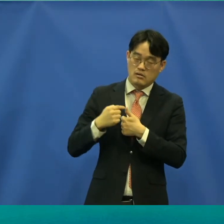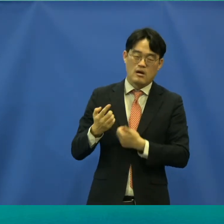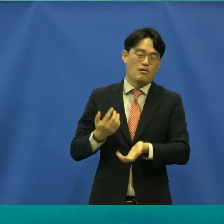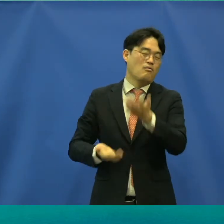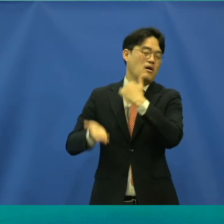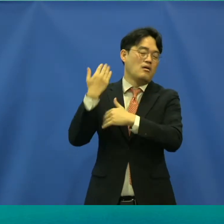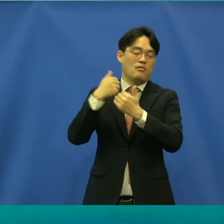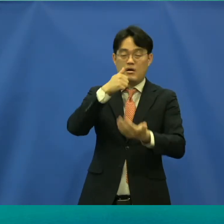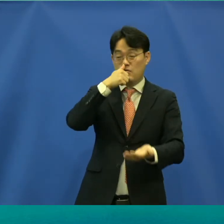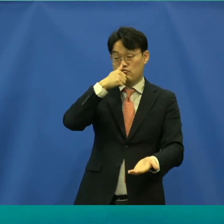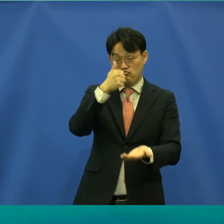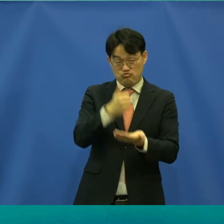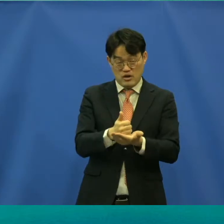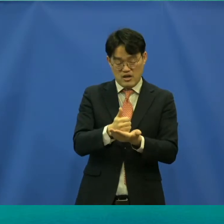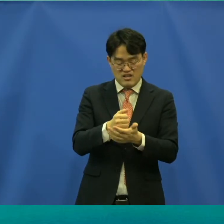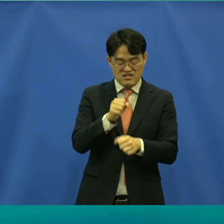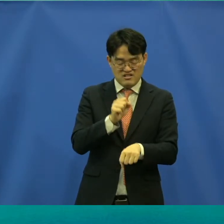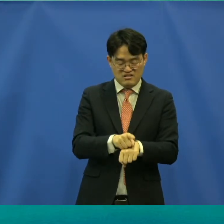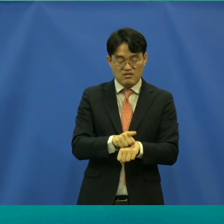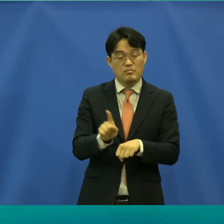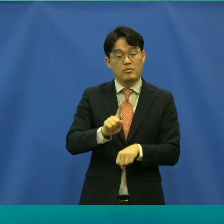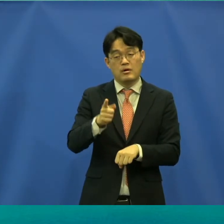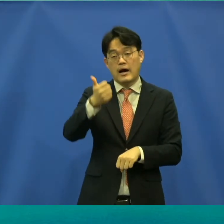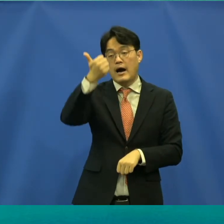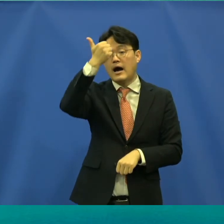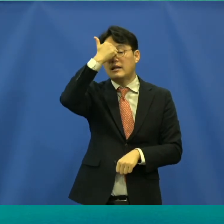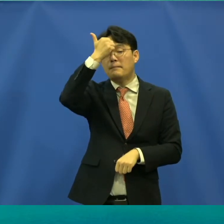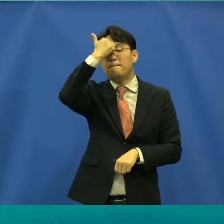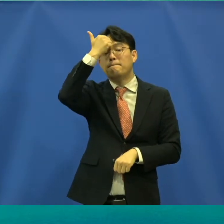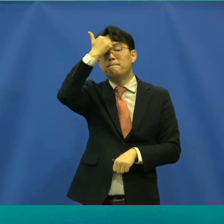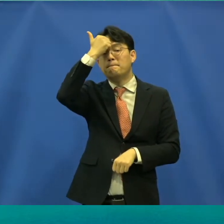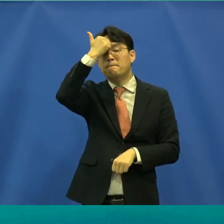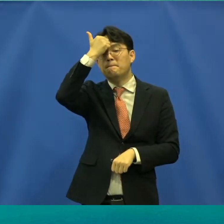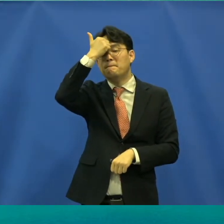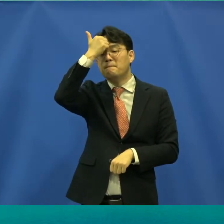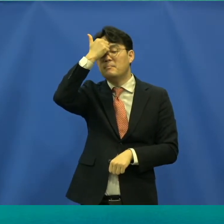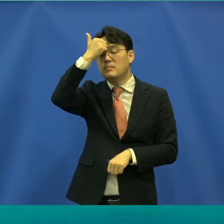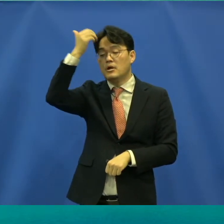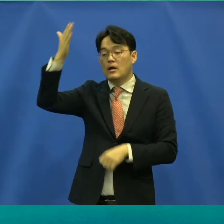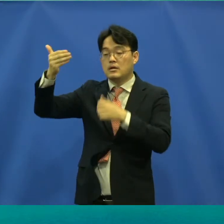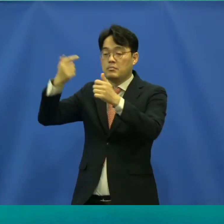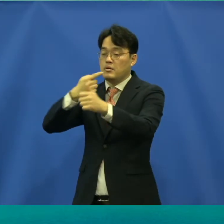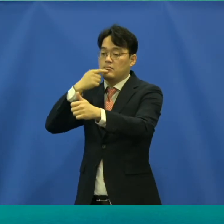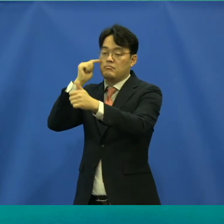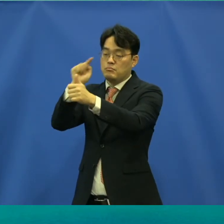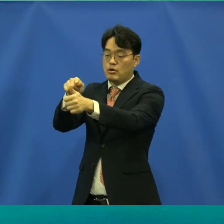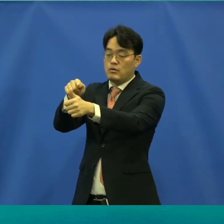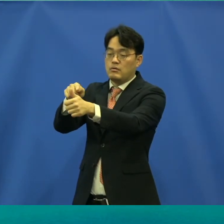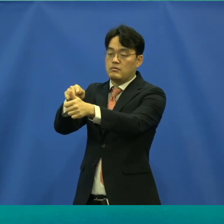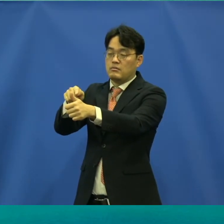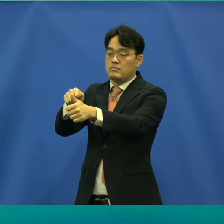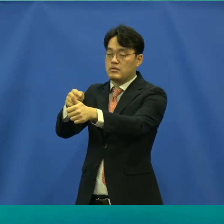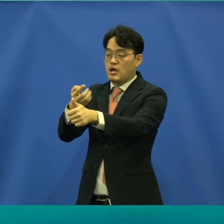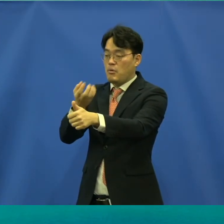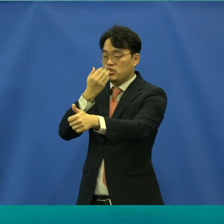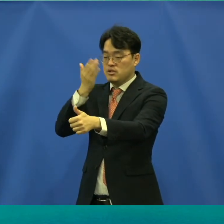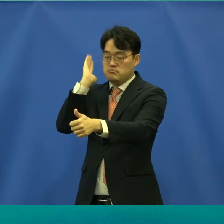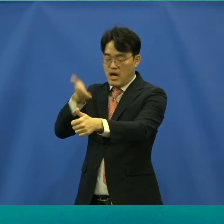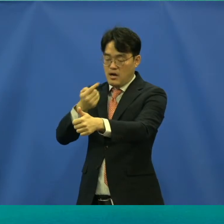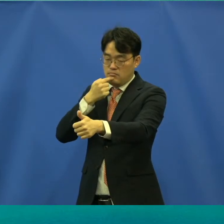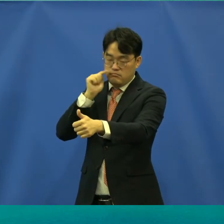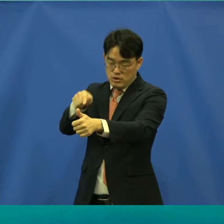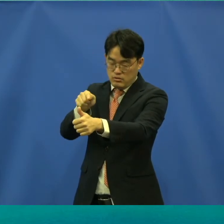그게 아담으로부터 출발한 역사 속에 끊임없이 쌓아온